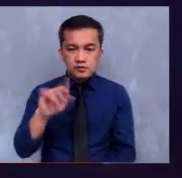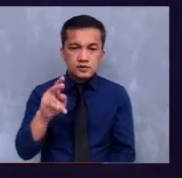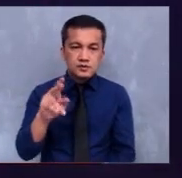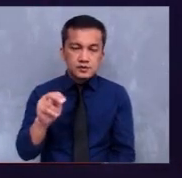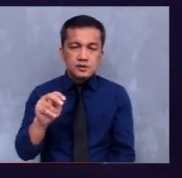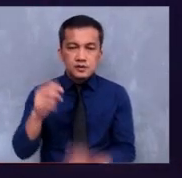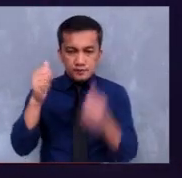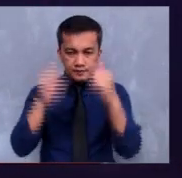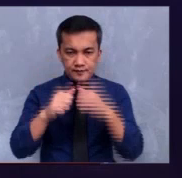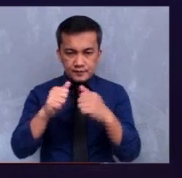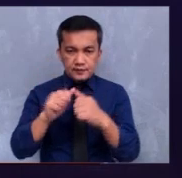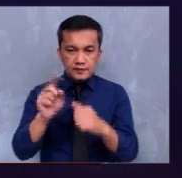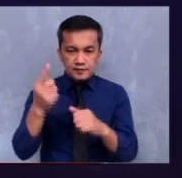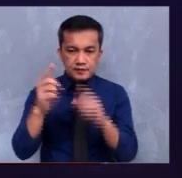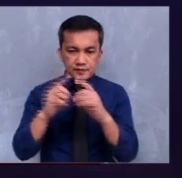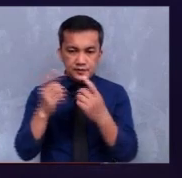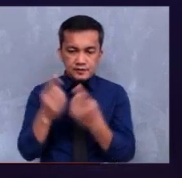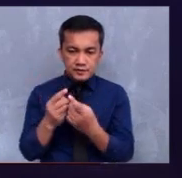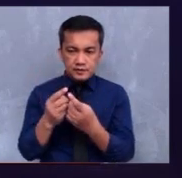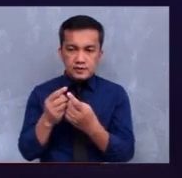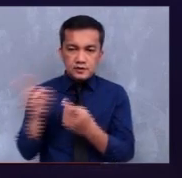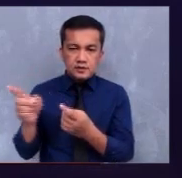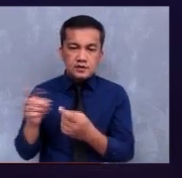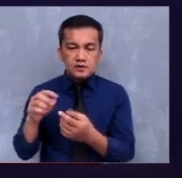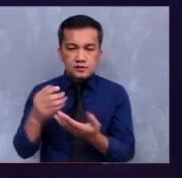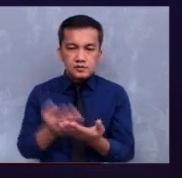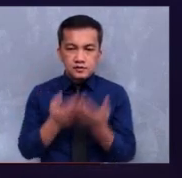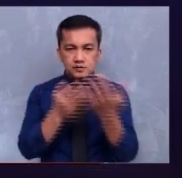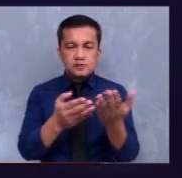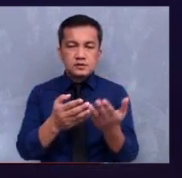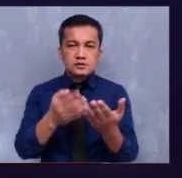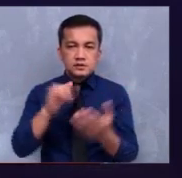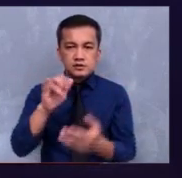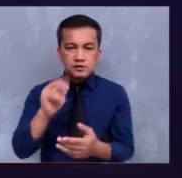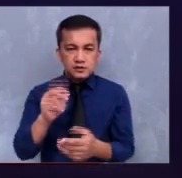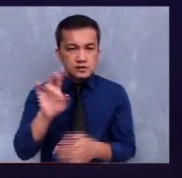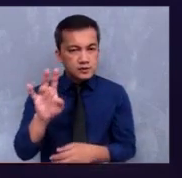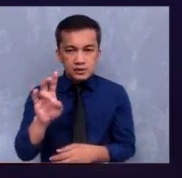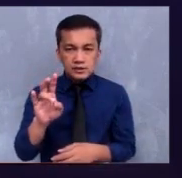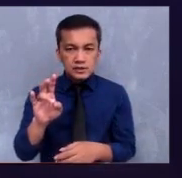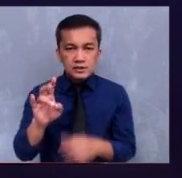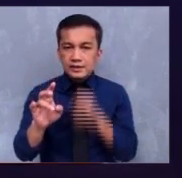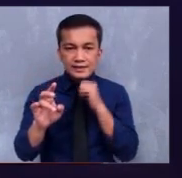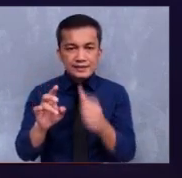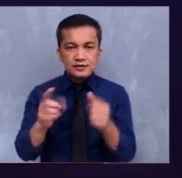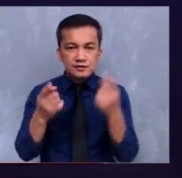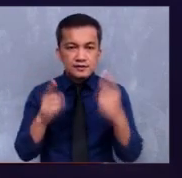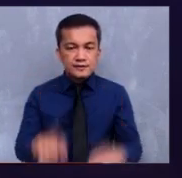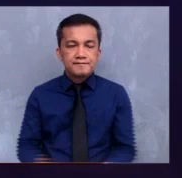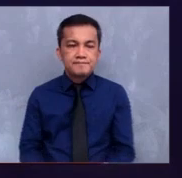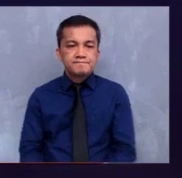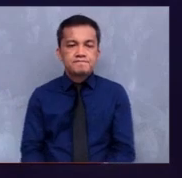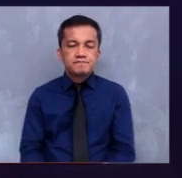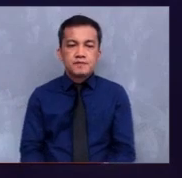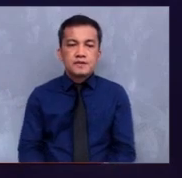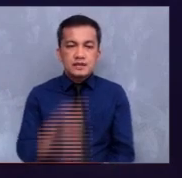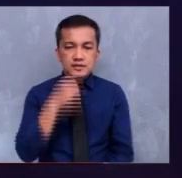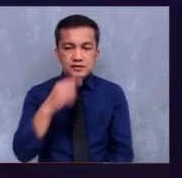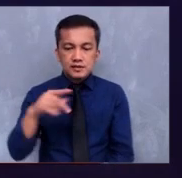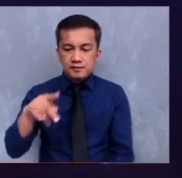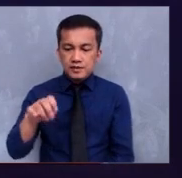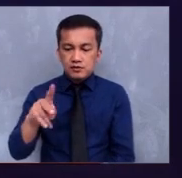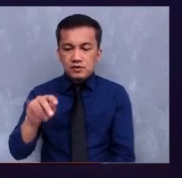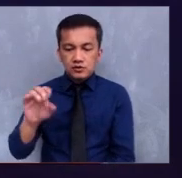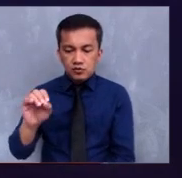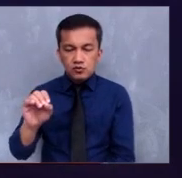na isasubmit ni Ferolino ang ponensya sa January 17 pero hindi ito nangyari. Nagsabi raw si Ferolino na hindi niya